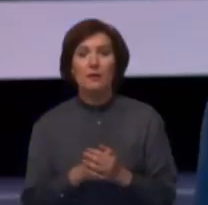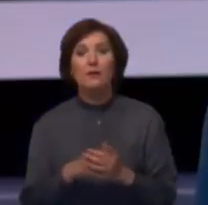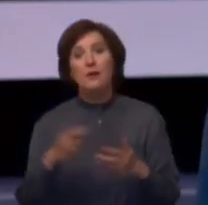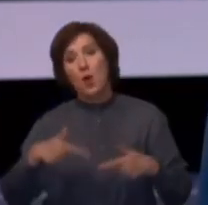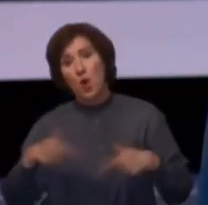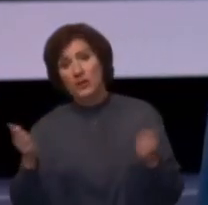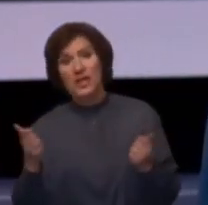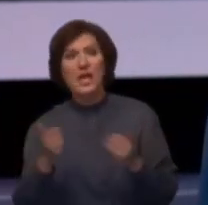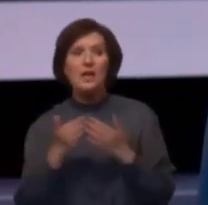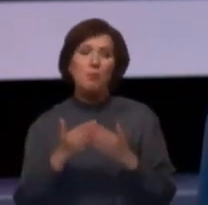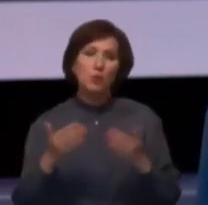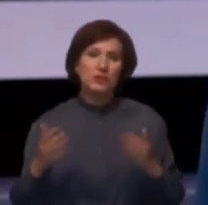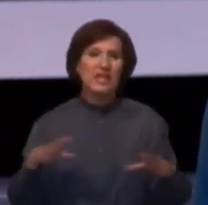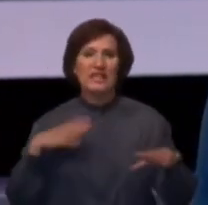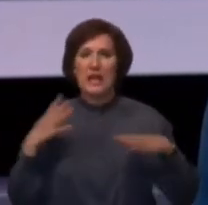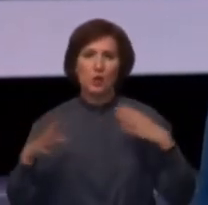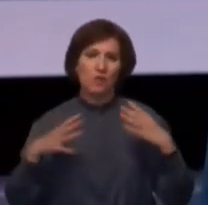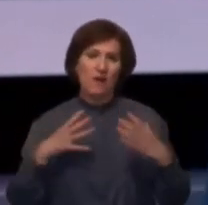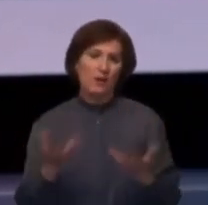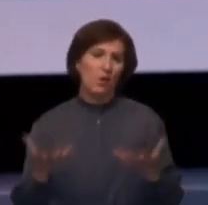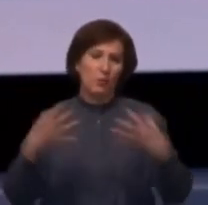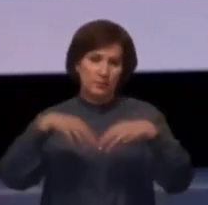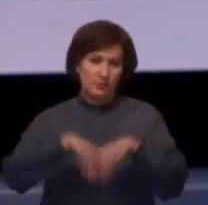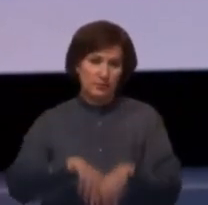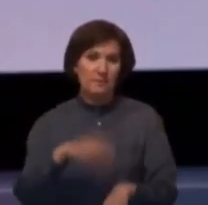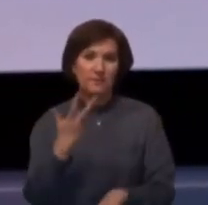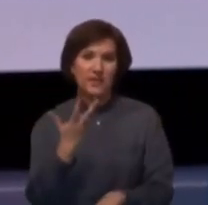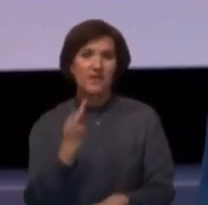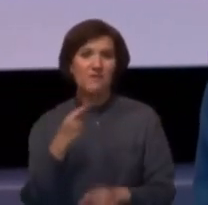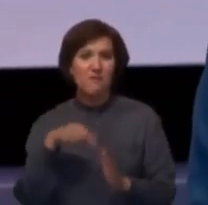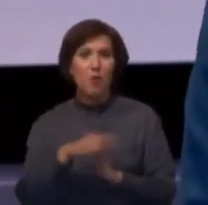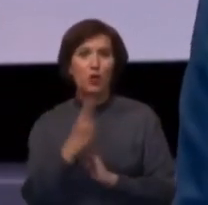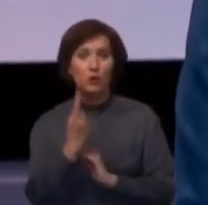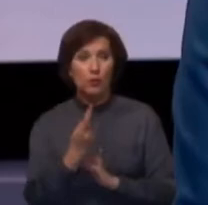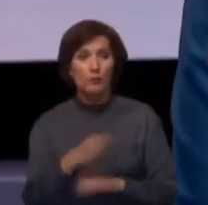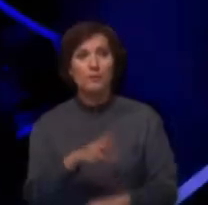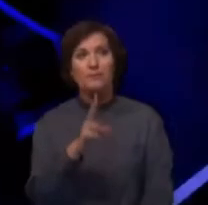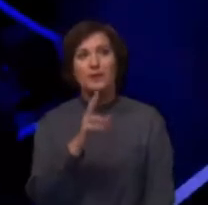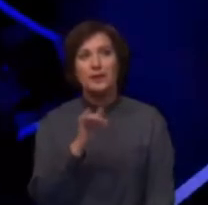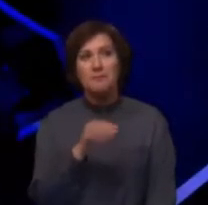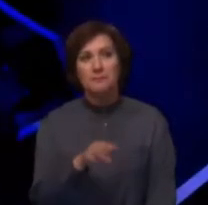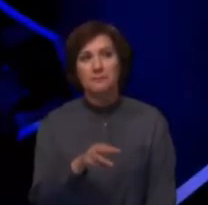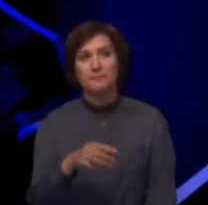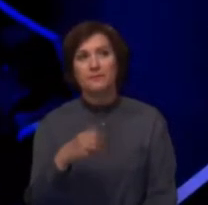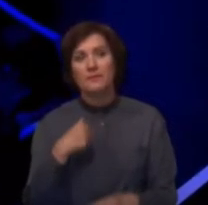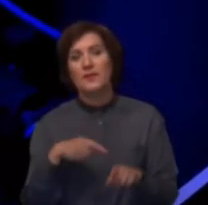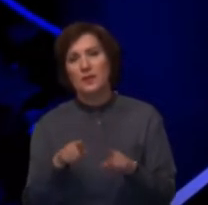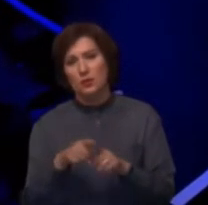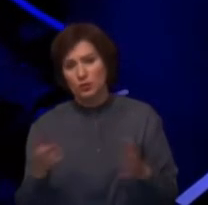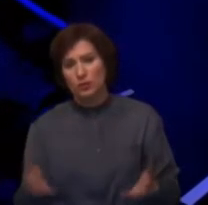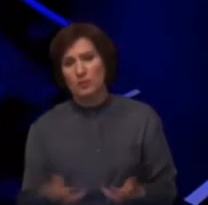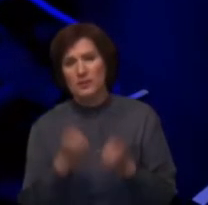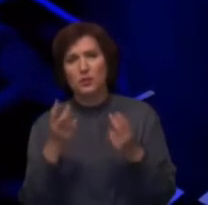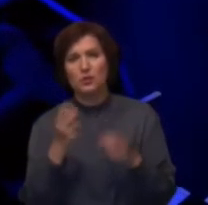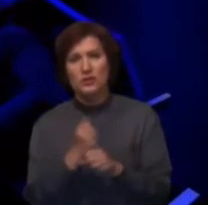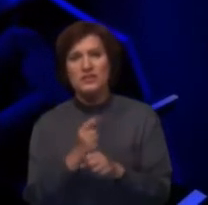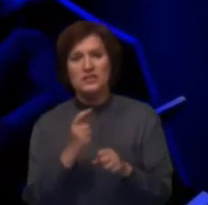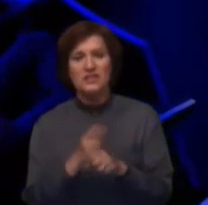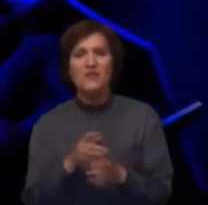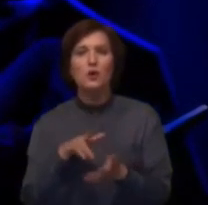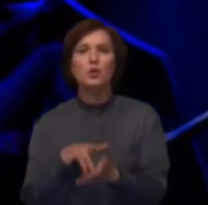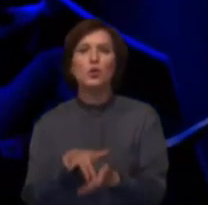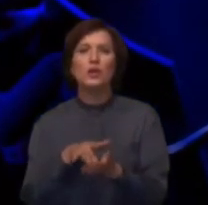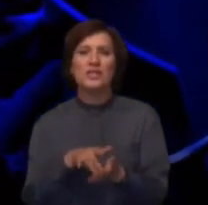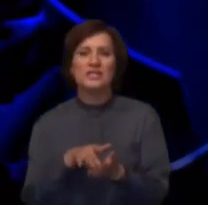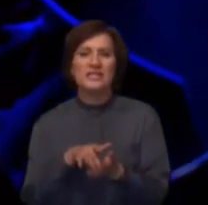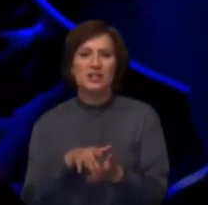Готель, музей, тренувальний комплекс. Три в одному. Віталій Кім? Я теж підтримую, треба зробити з нього туристичний